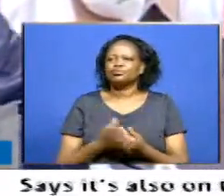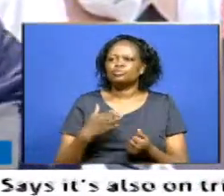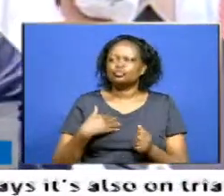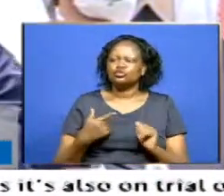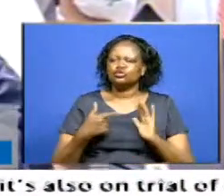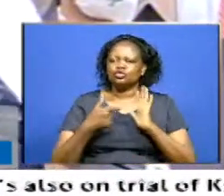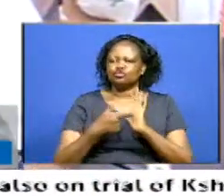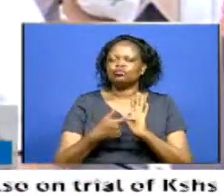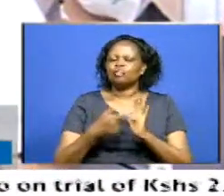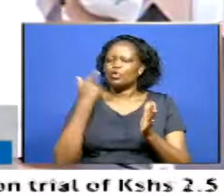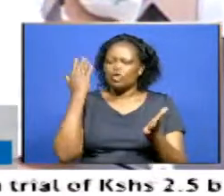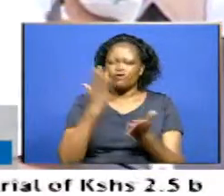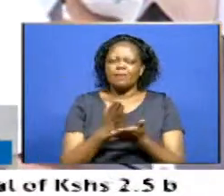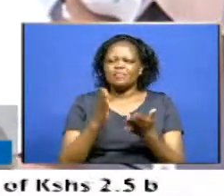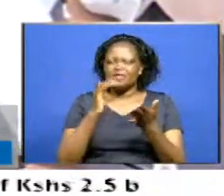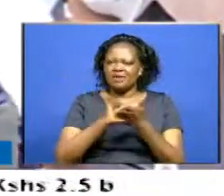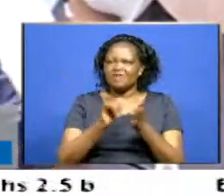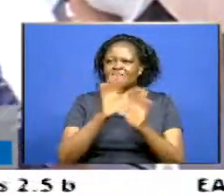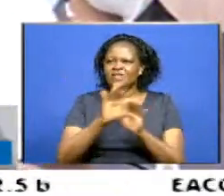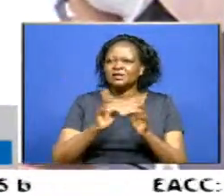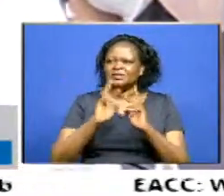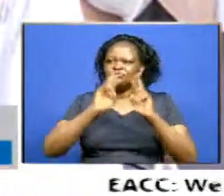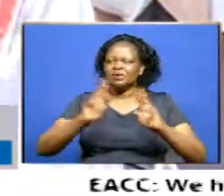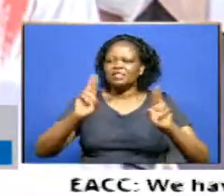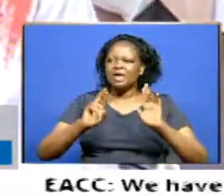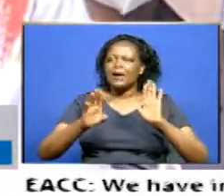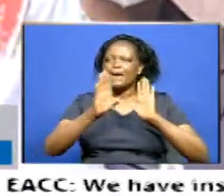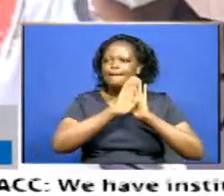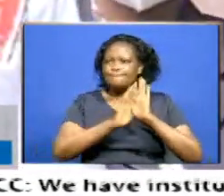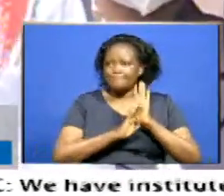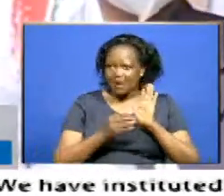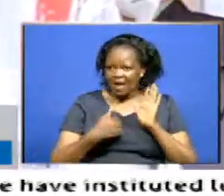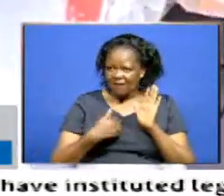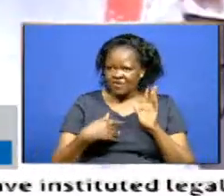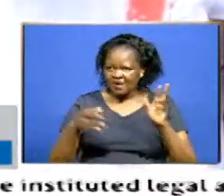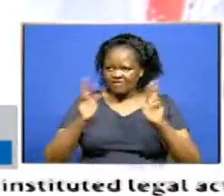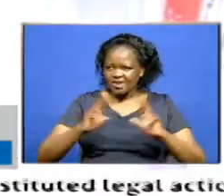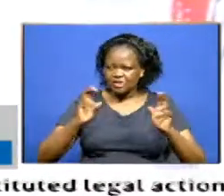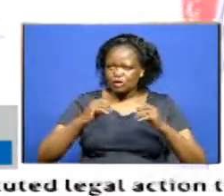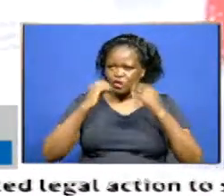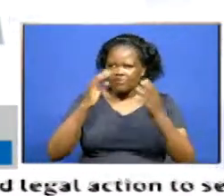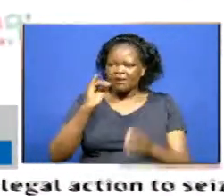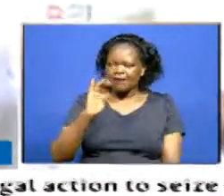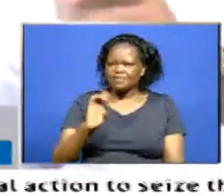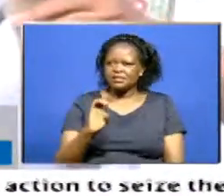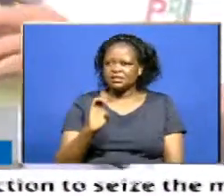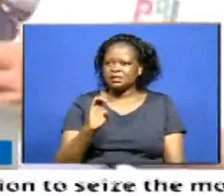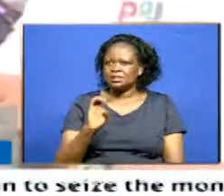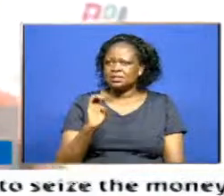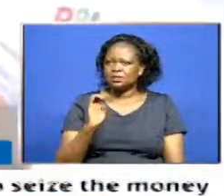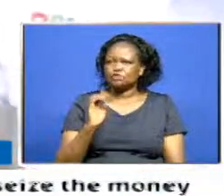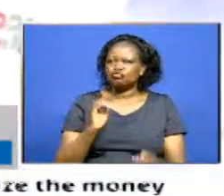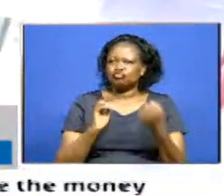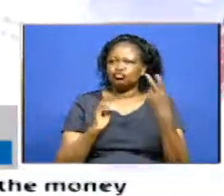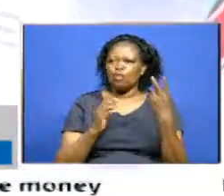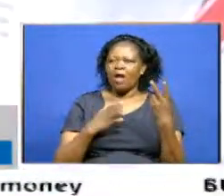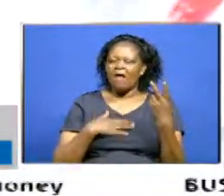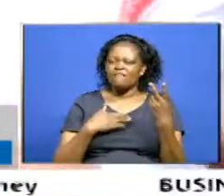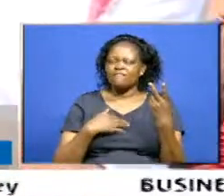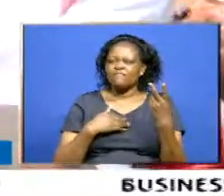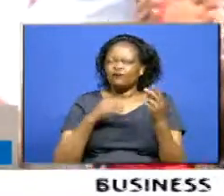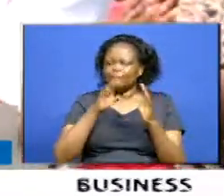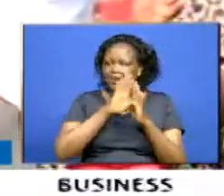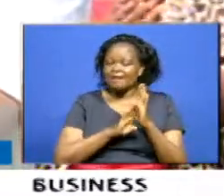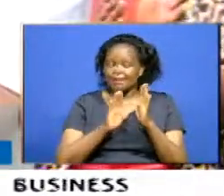tayari. Bili yetu ndio hii ya kupeleka kwa IBC. Chama nishika namna hii. Bili iko hapa.